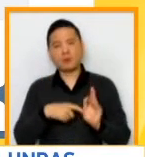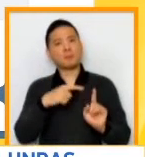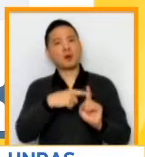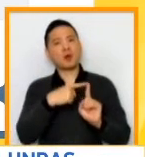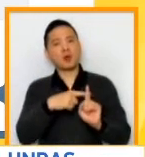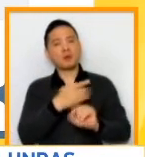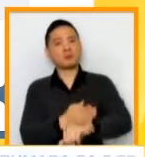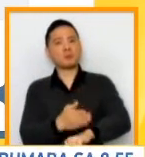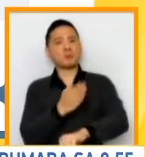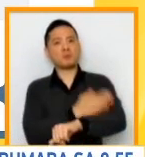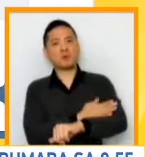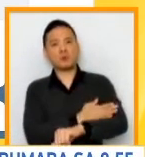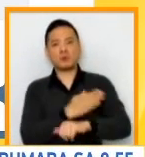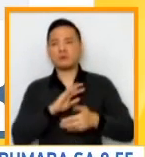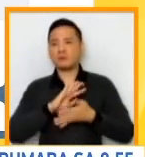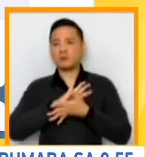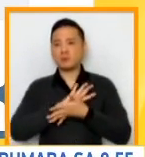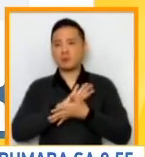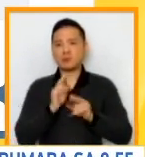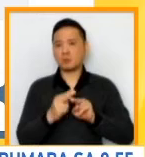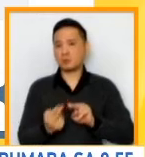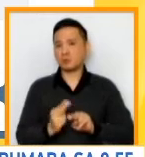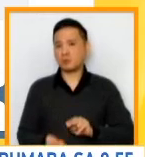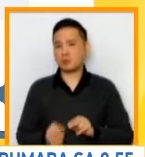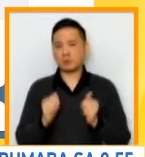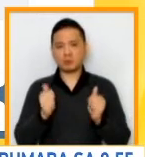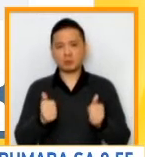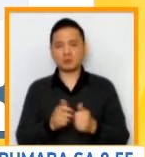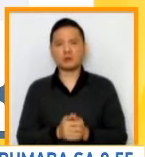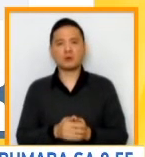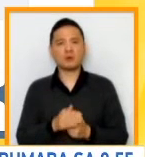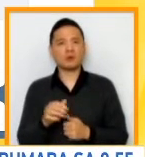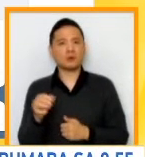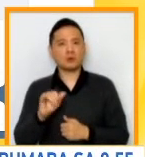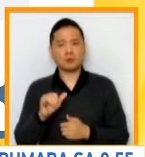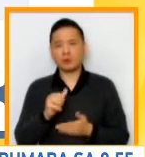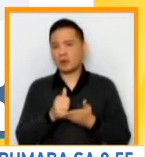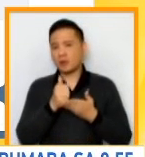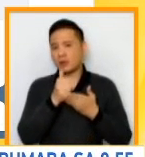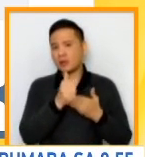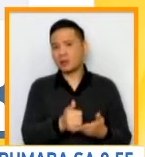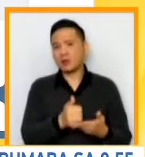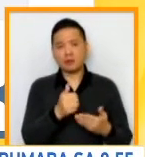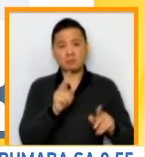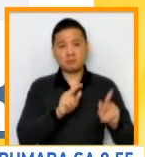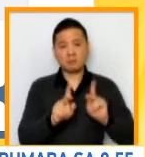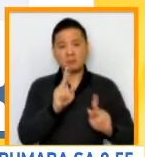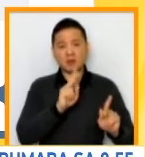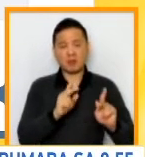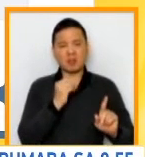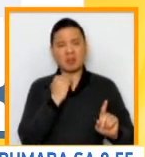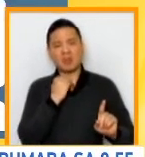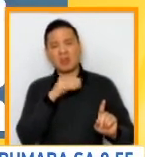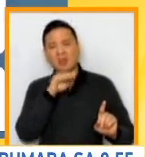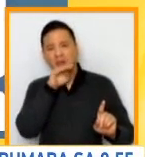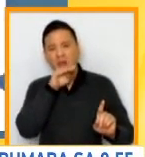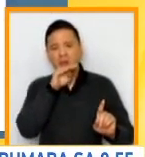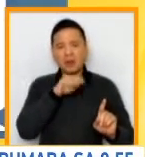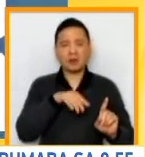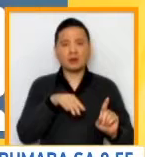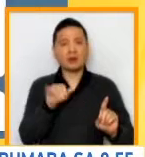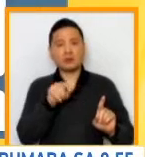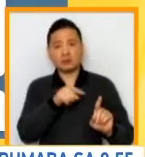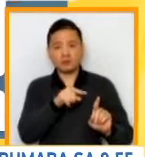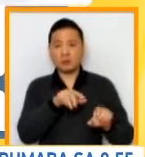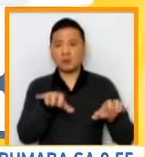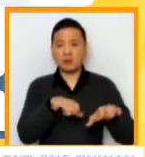ng COVID-19. Malaking tulong daw ito para matapos ang paghihirap ng mamamayan, lalo na yung mga nangangailangan ng trabaho.